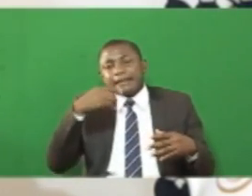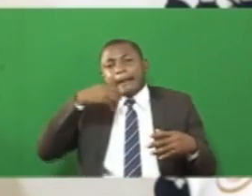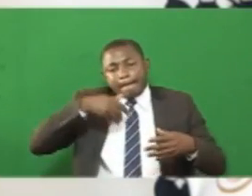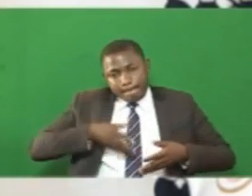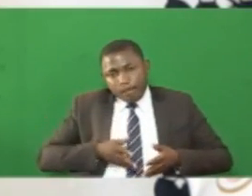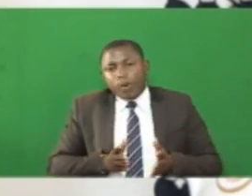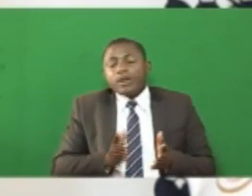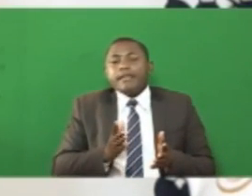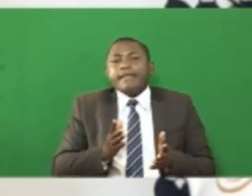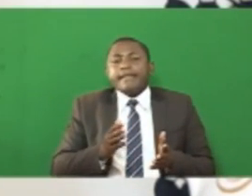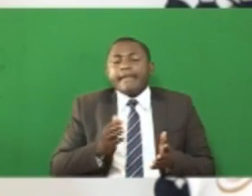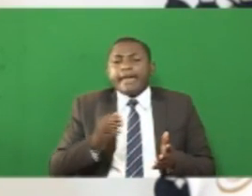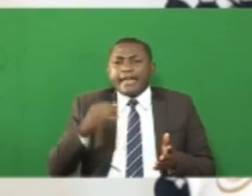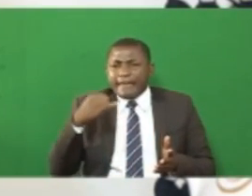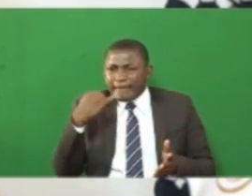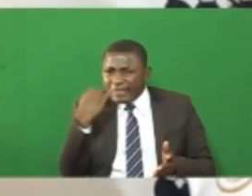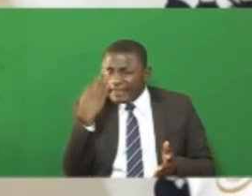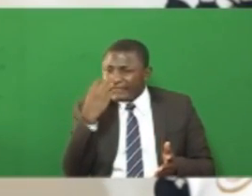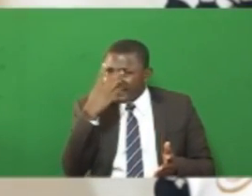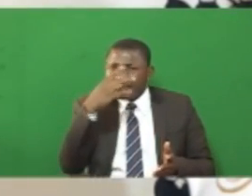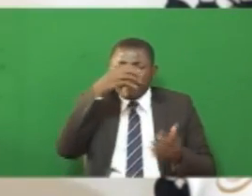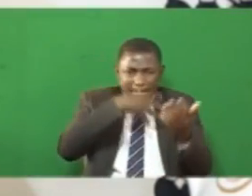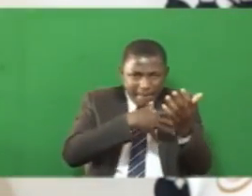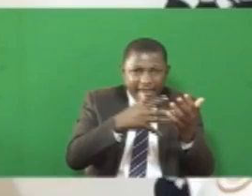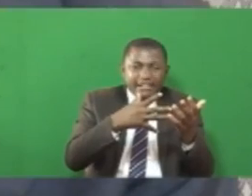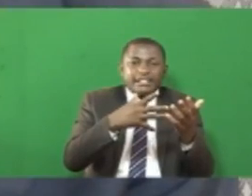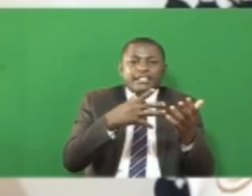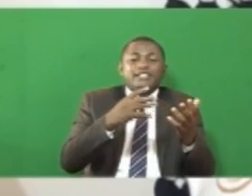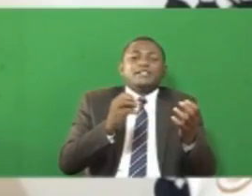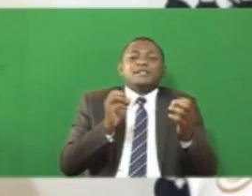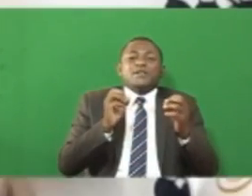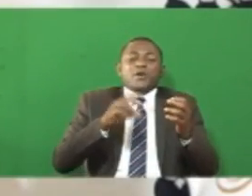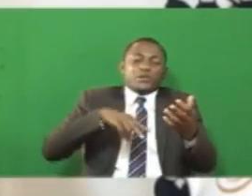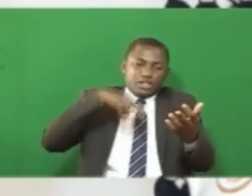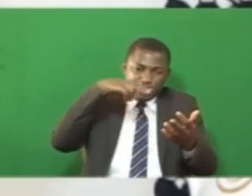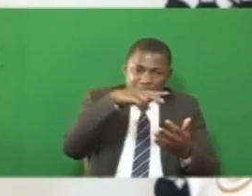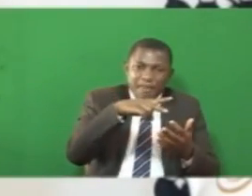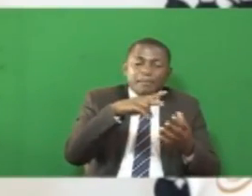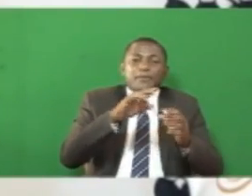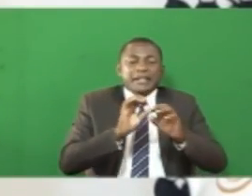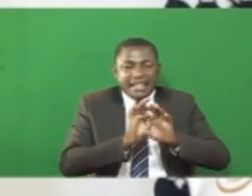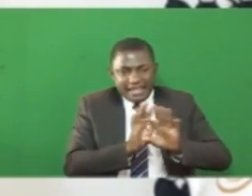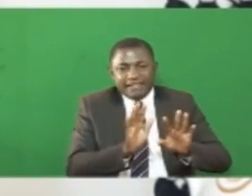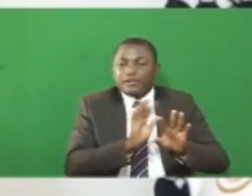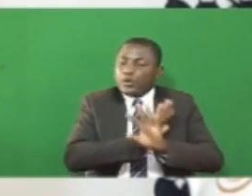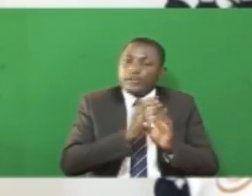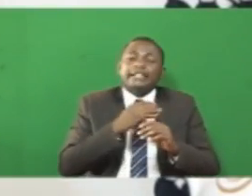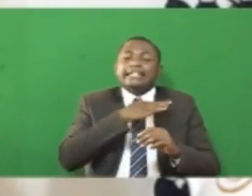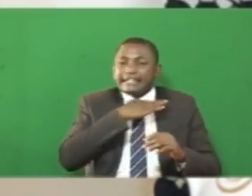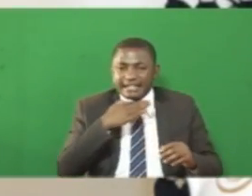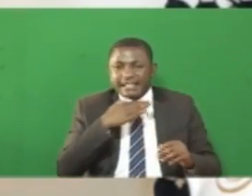imomo kunouraya dangwe. Saka ndobva varamba vachiita mutambo uyu. Pakauya Jesu manje. Paulo anobva